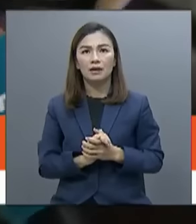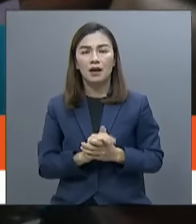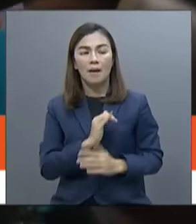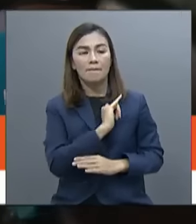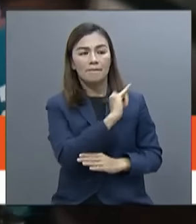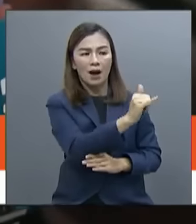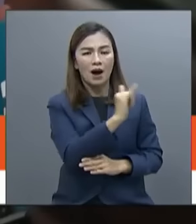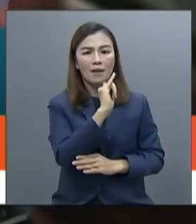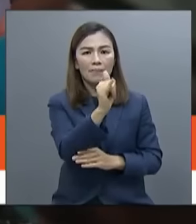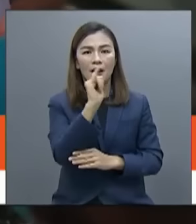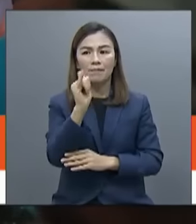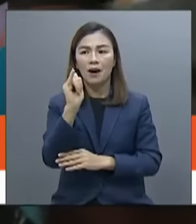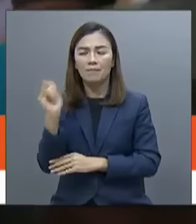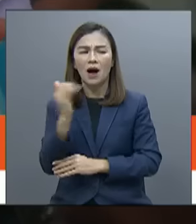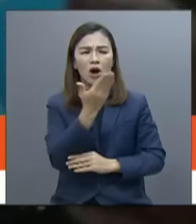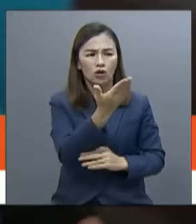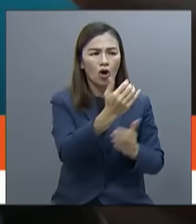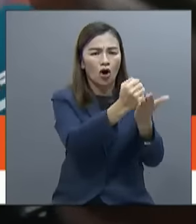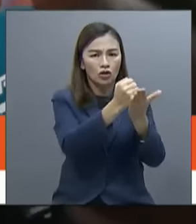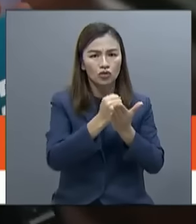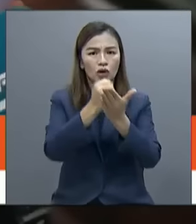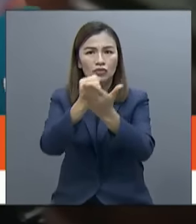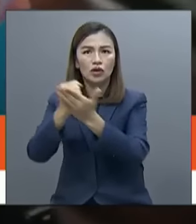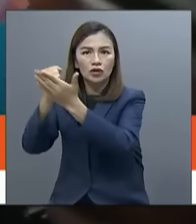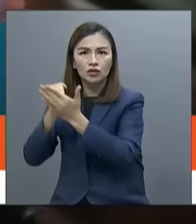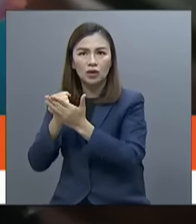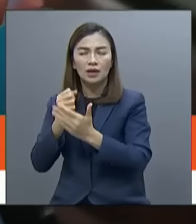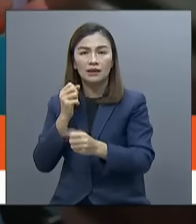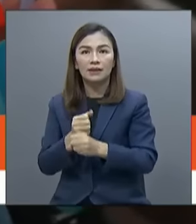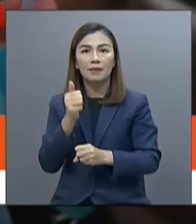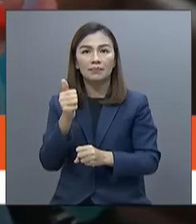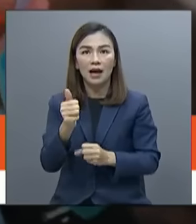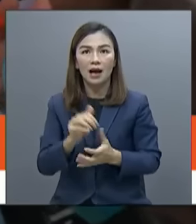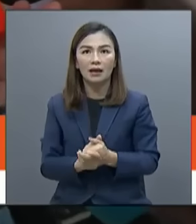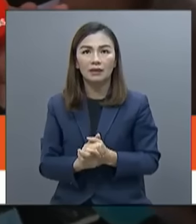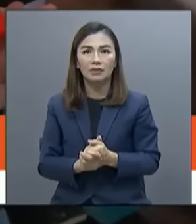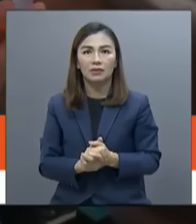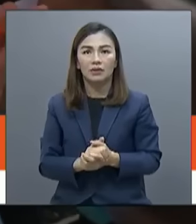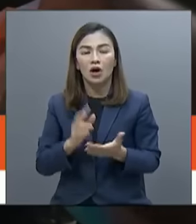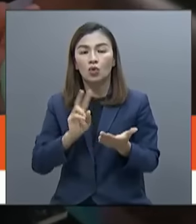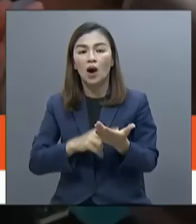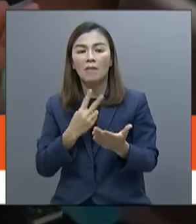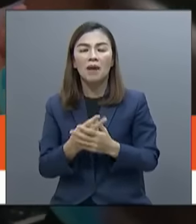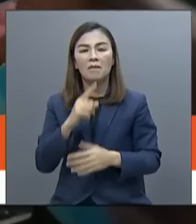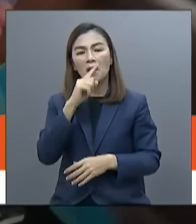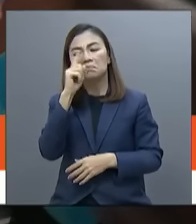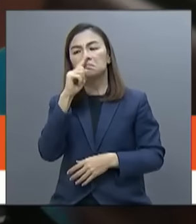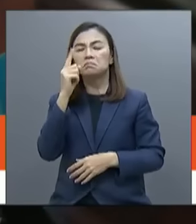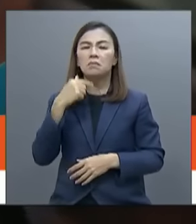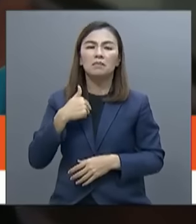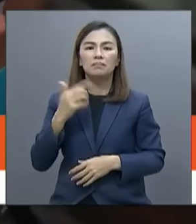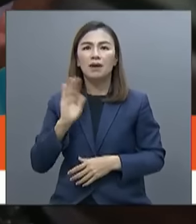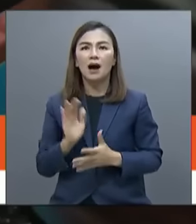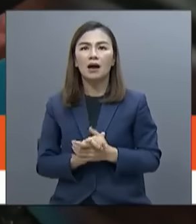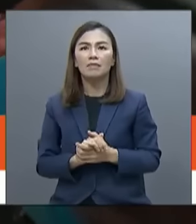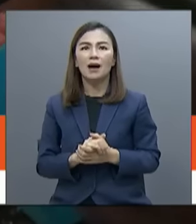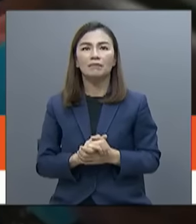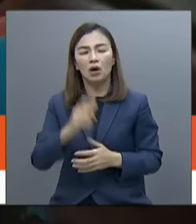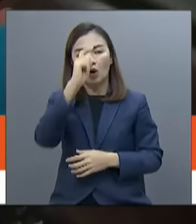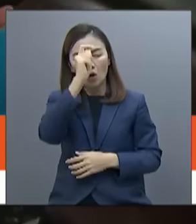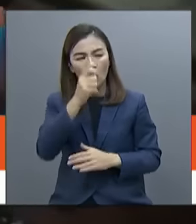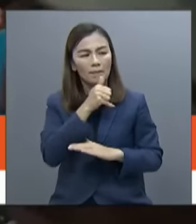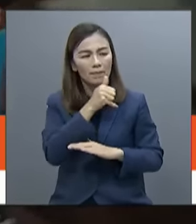วยที่จะขอความช่วยเหลือร่วมมือได้เขาไม่ถือตัวเขาเป็นคนอ่อนน้อมถ่อมตน ถ้